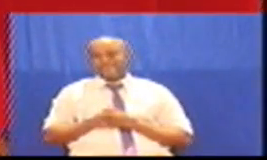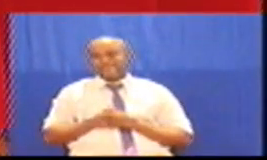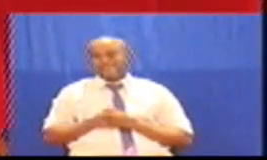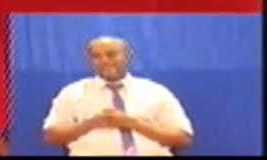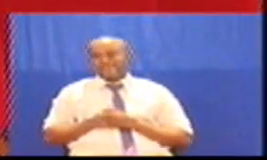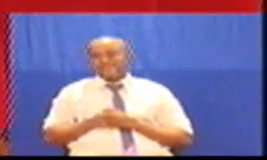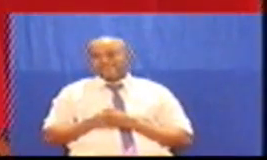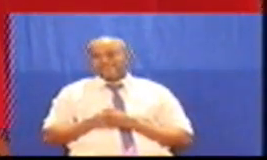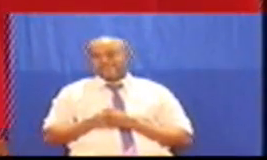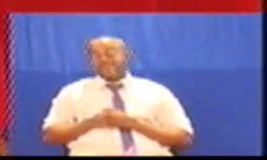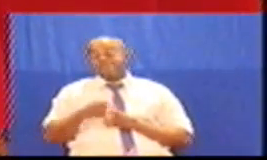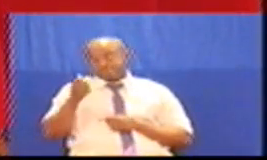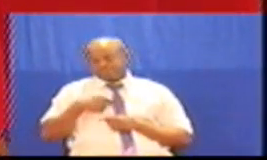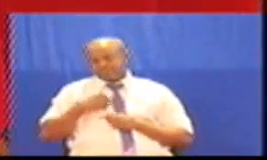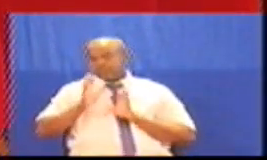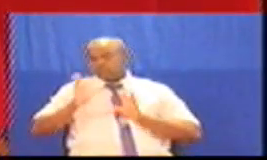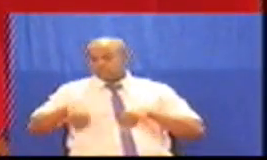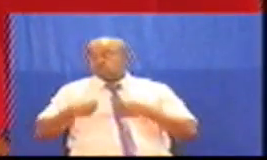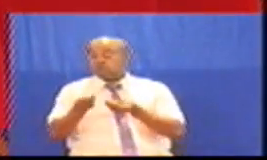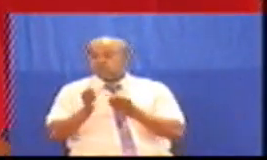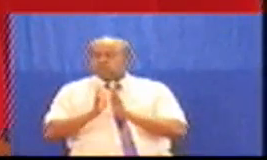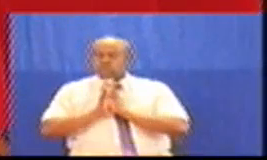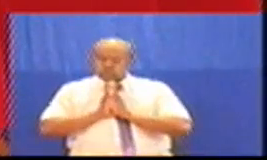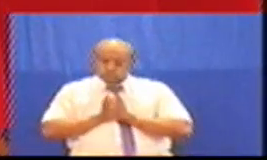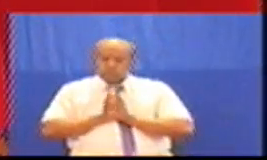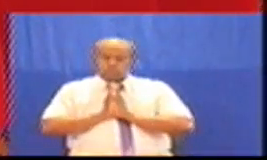mbali na kutoa hizi shukurani ambazo nimezitoa,